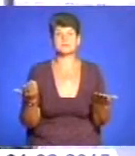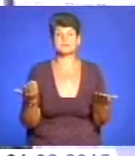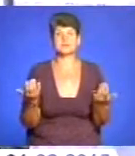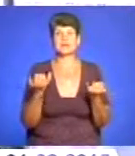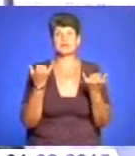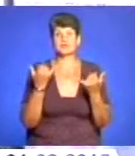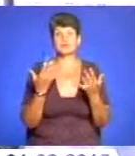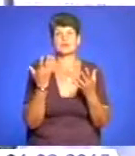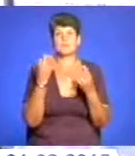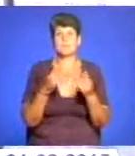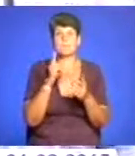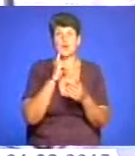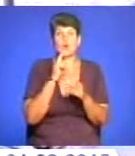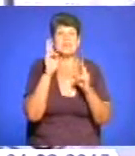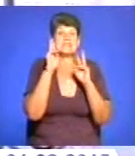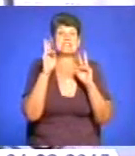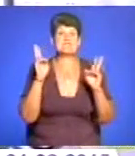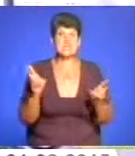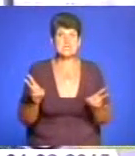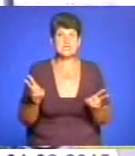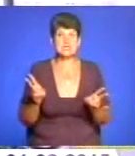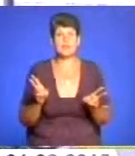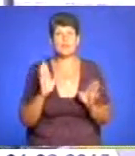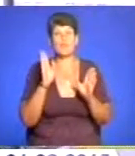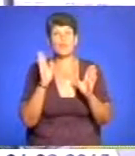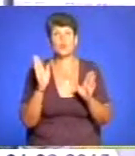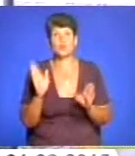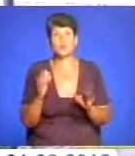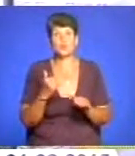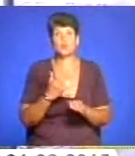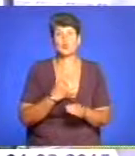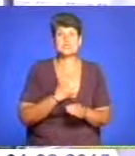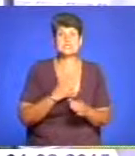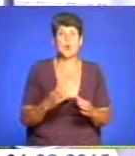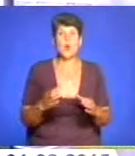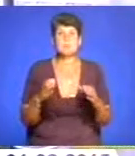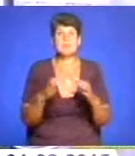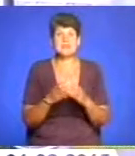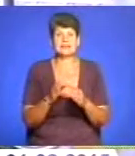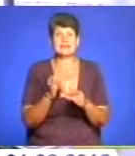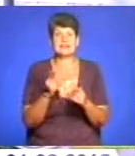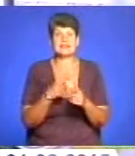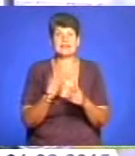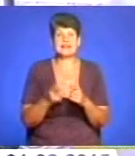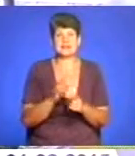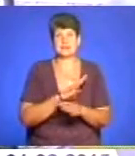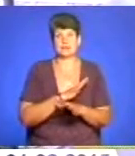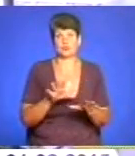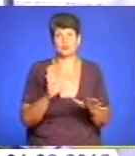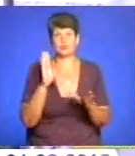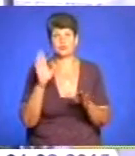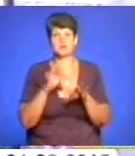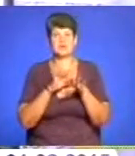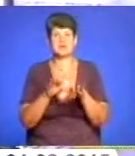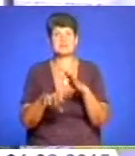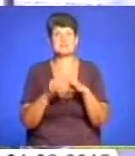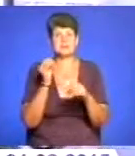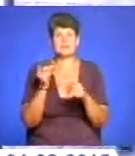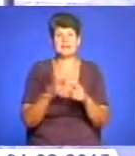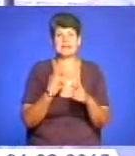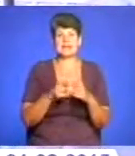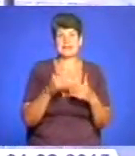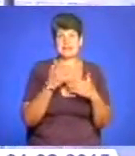сьогоднішнього дня поки незвісно, буде у нас об'єднання це чи не буде, будуть у нас проводитися вибори чи ні. Дуже складно